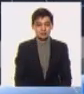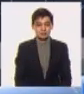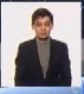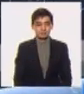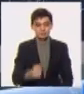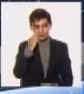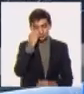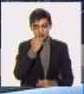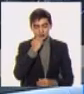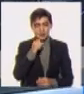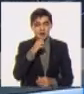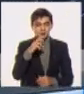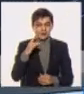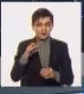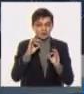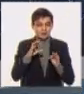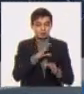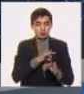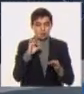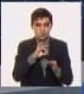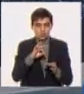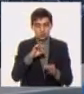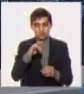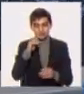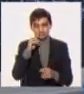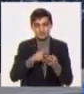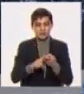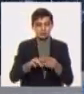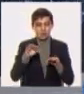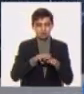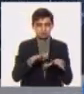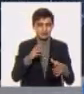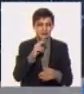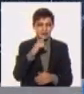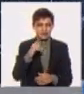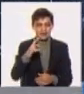спасибо оскар миндубаев рассказала ситуация с распространением коронавируса в казахстане